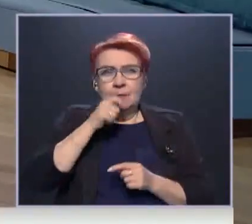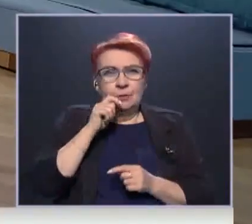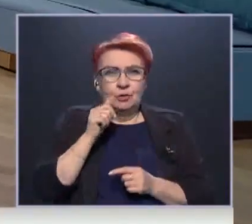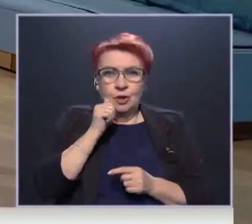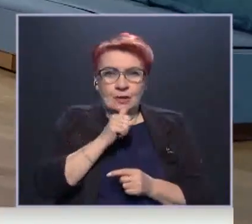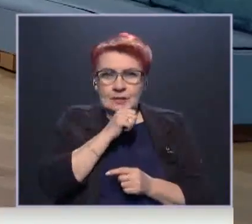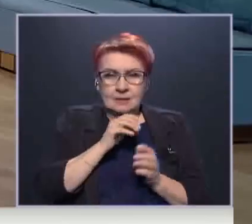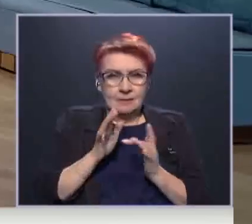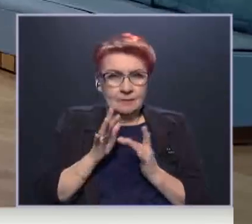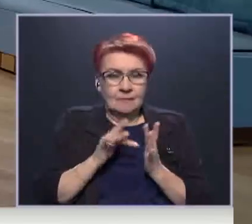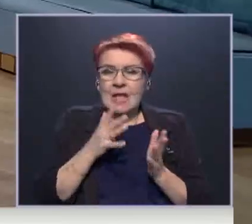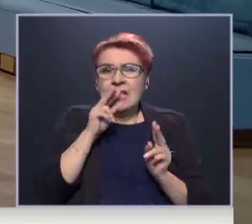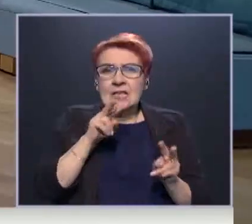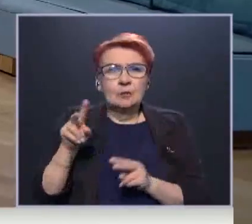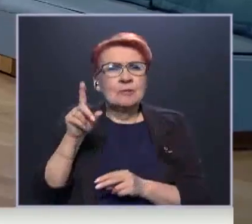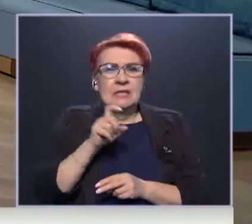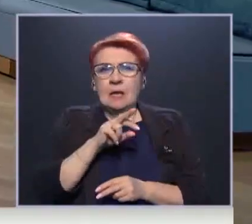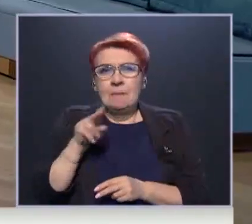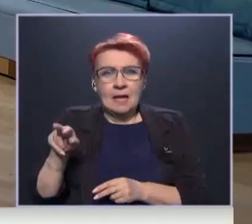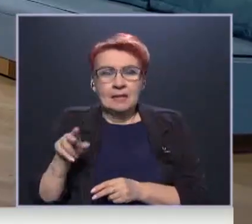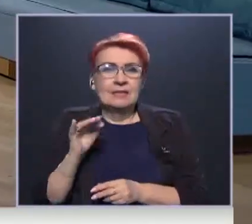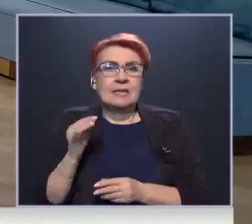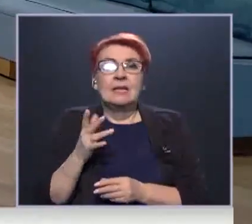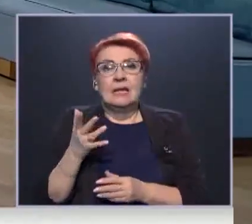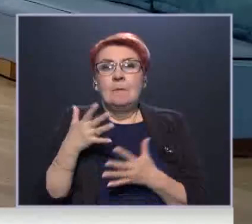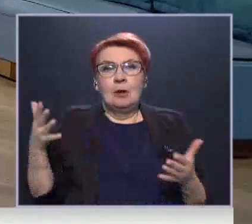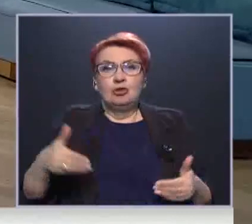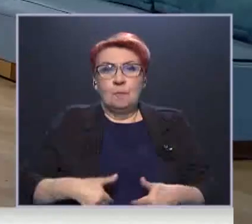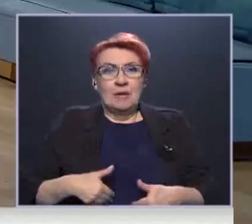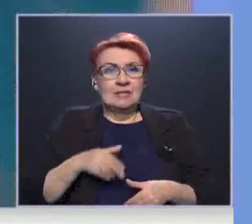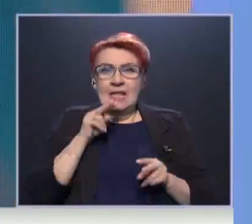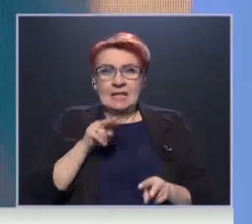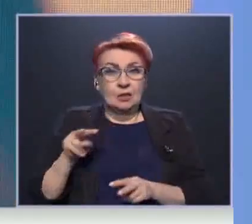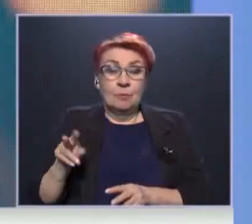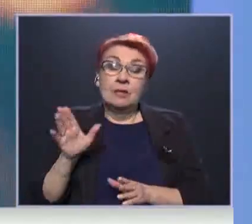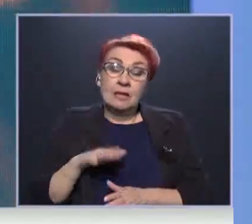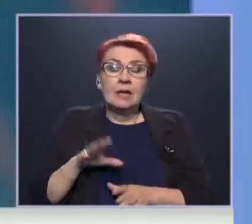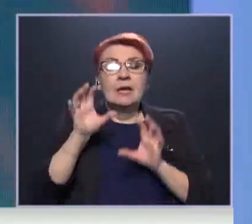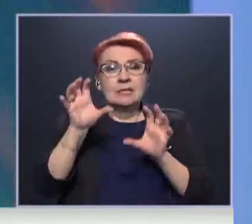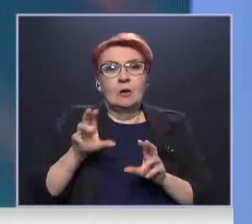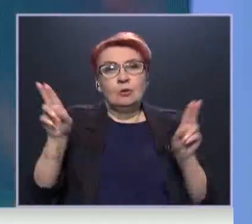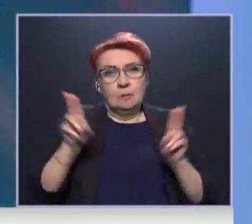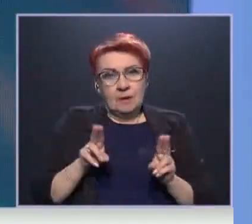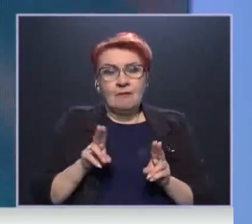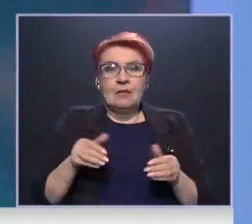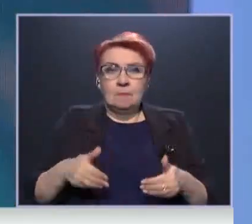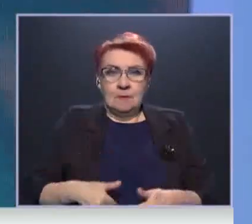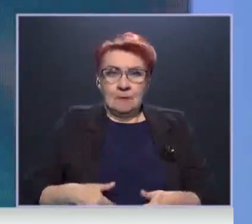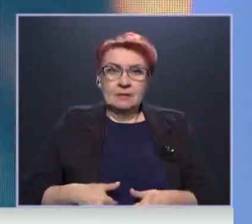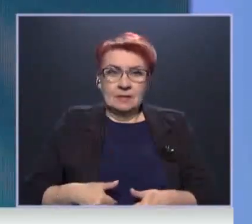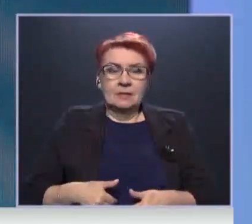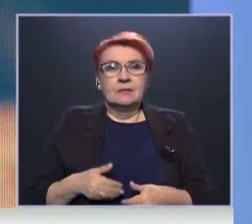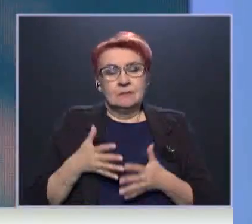соблюдает среды и пятницы, если он не постится большие посты, тогда законные, правильные требования попоститься